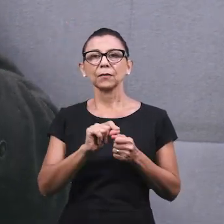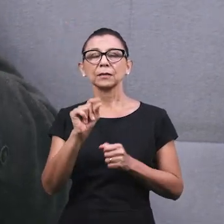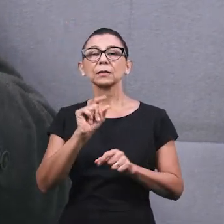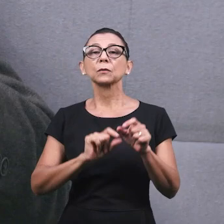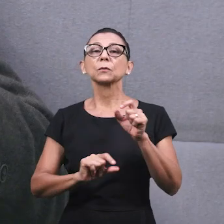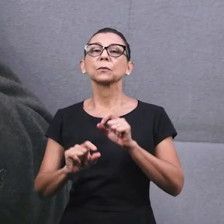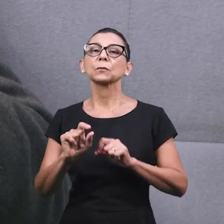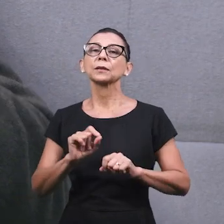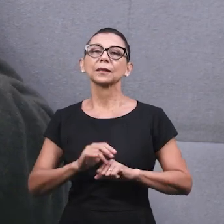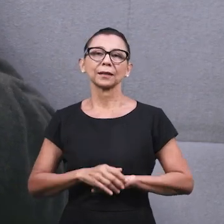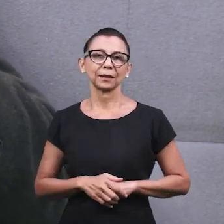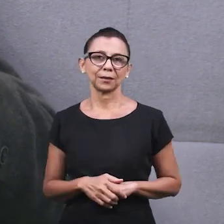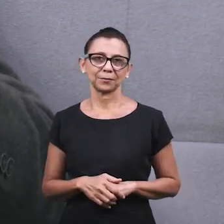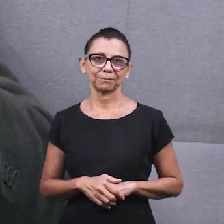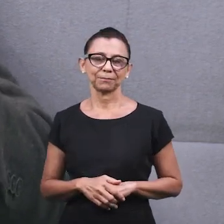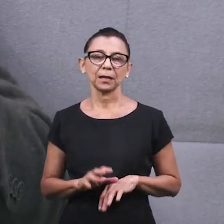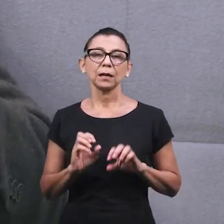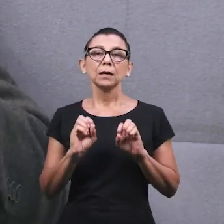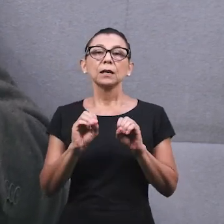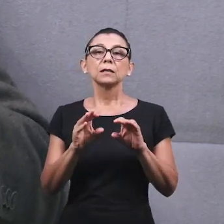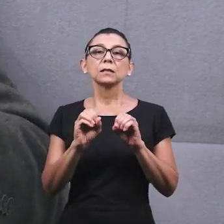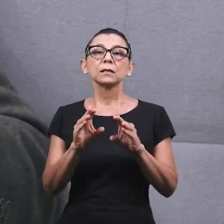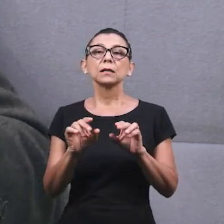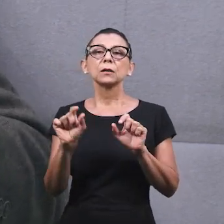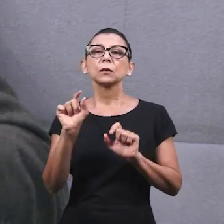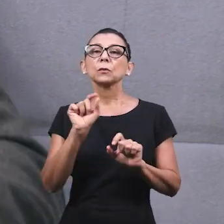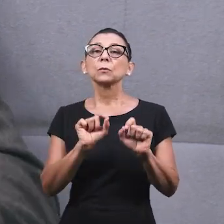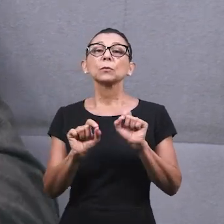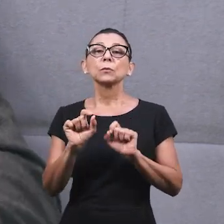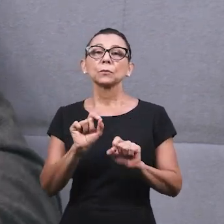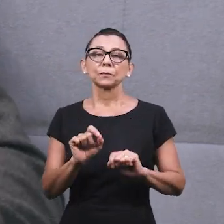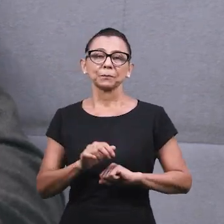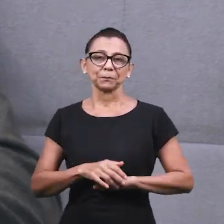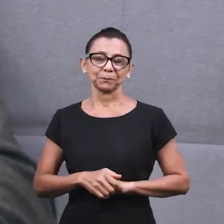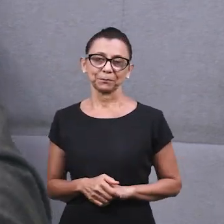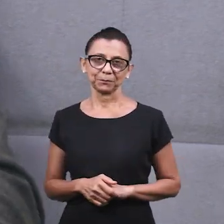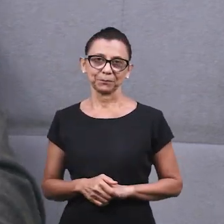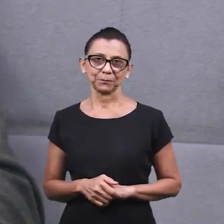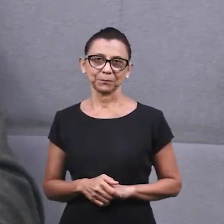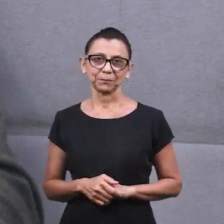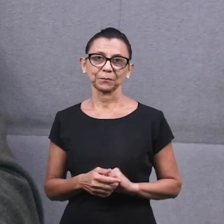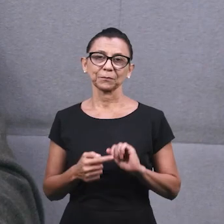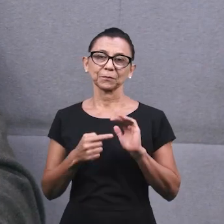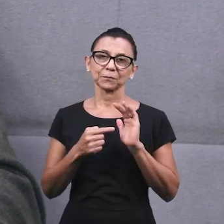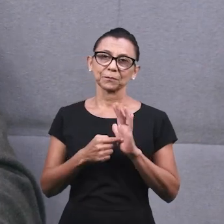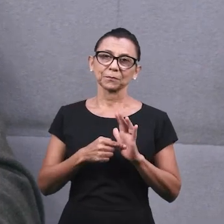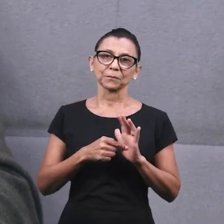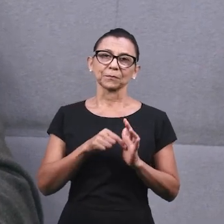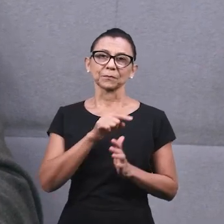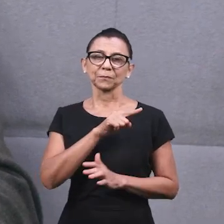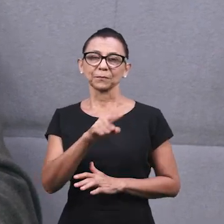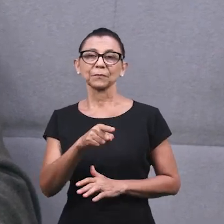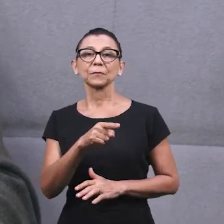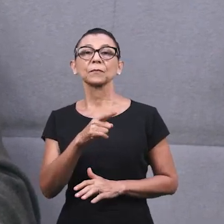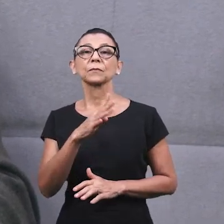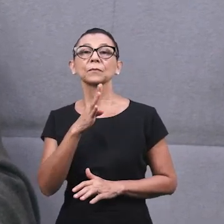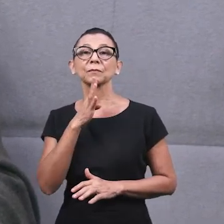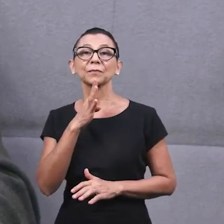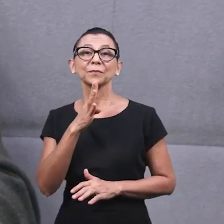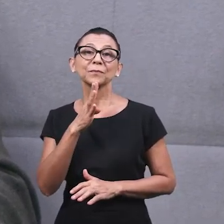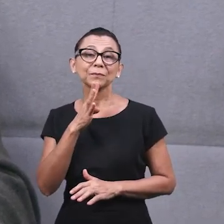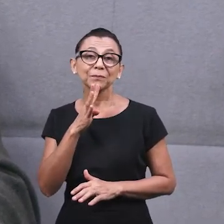que le Saint-Esprit veut nous enseigner et nous amener à comprendre? Le